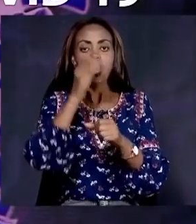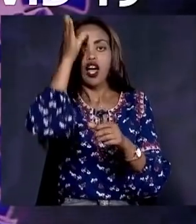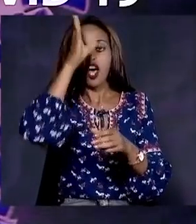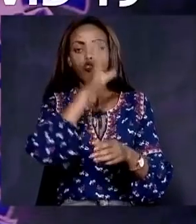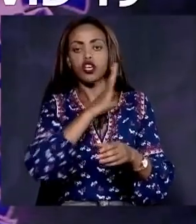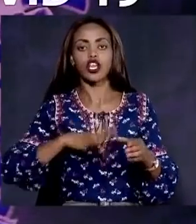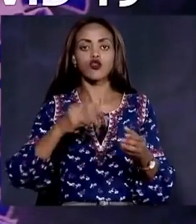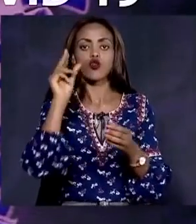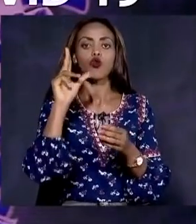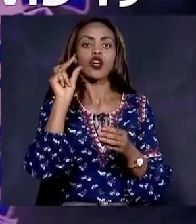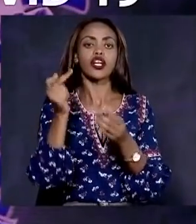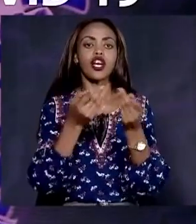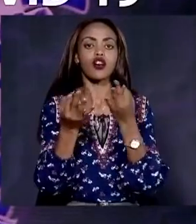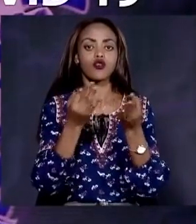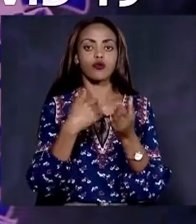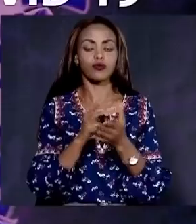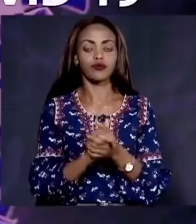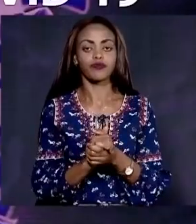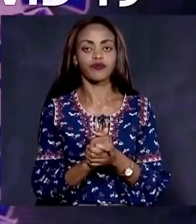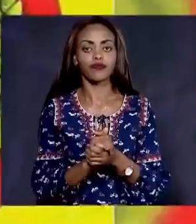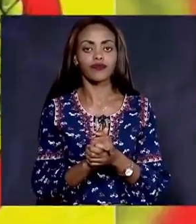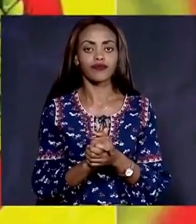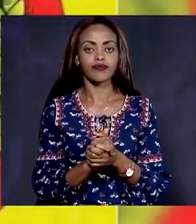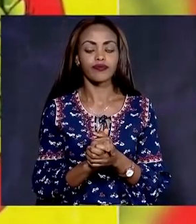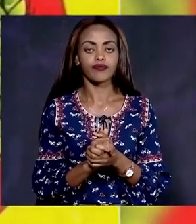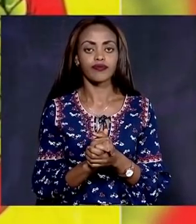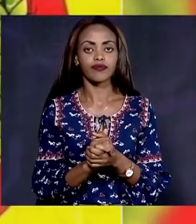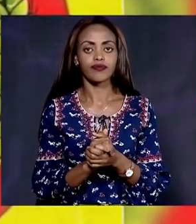ረዳ ተዛሪቦም። ሰለሙን ገብሩ ተወሳኺ ኣለዎ።